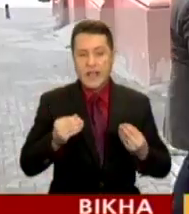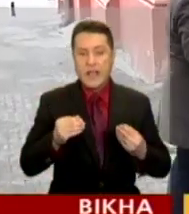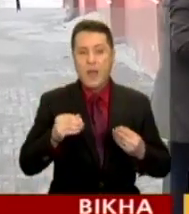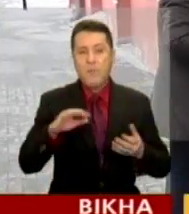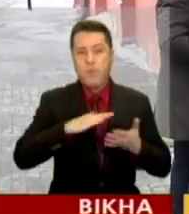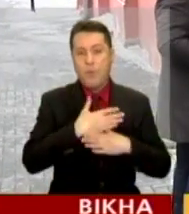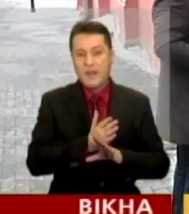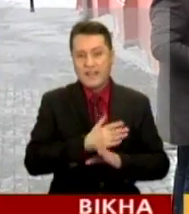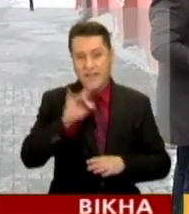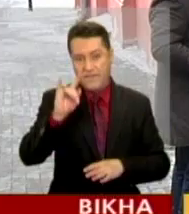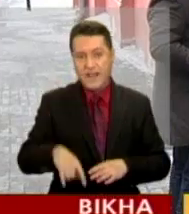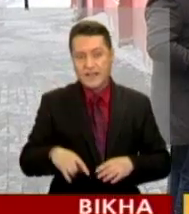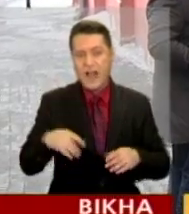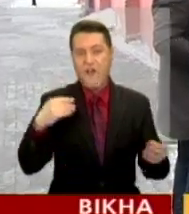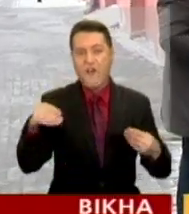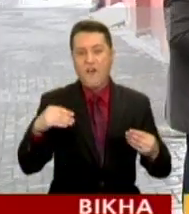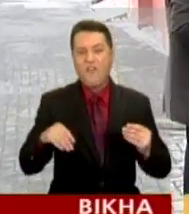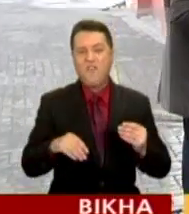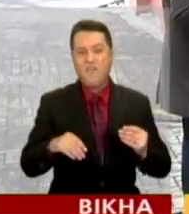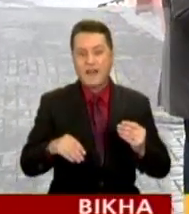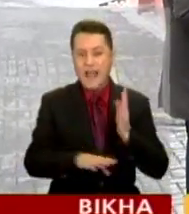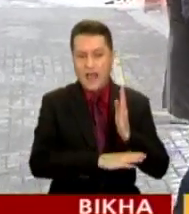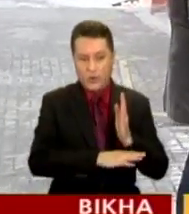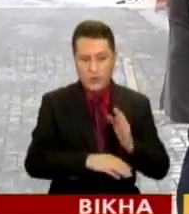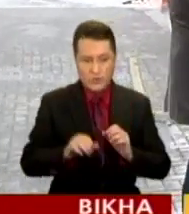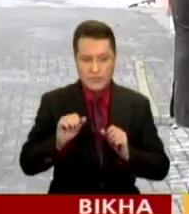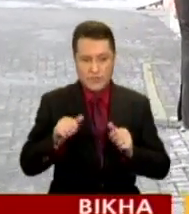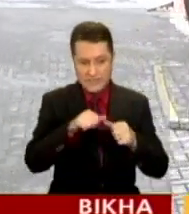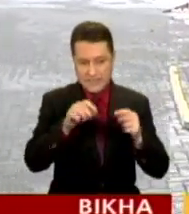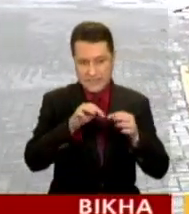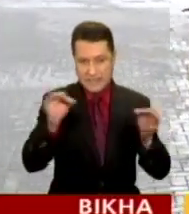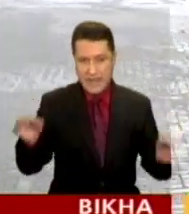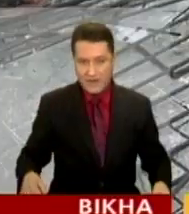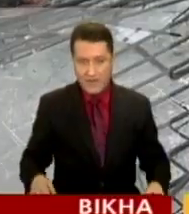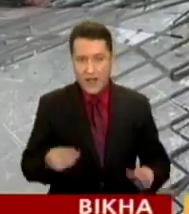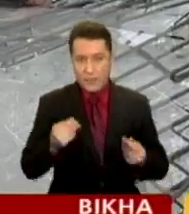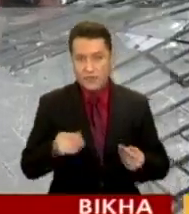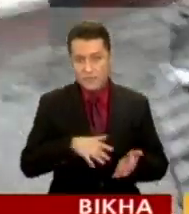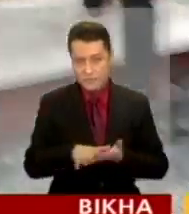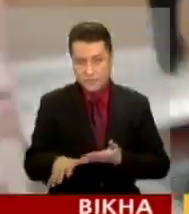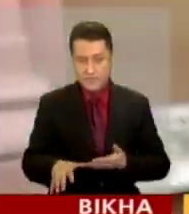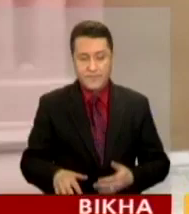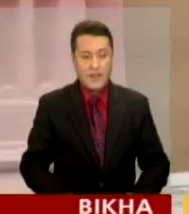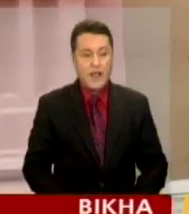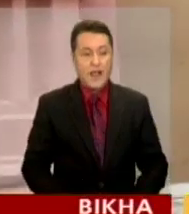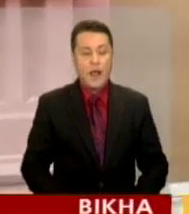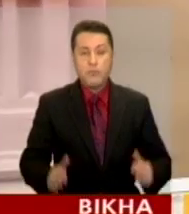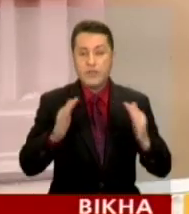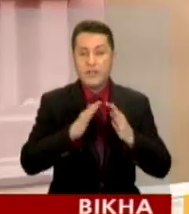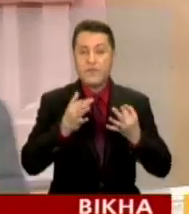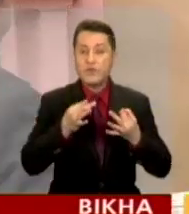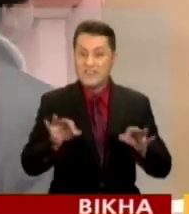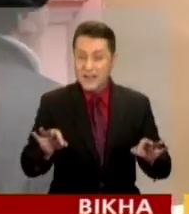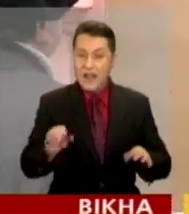І нічого нікому не дало, досить тут. Бюджетні кошти підуть на ремонт от цей. Мітингувальники казали, будівлю звільнять,